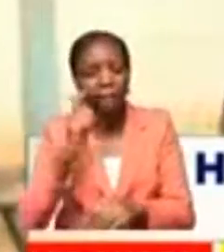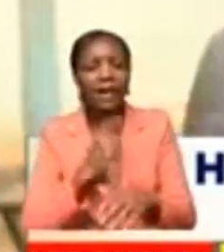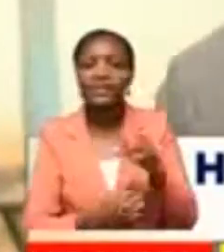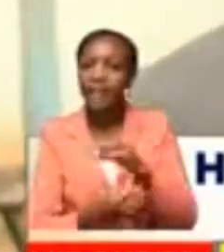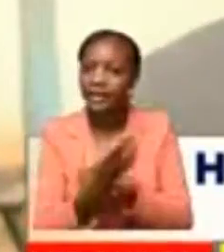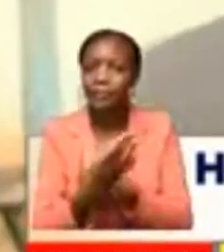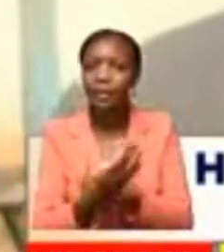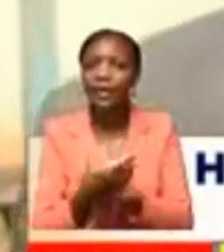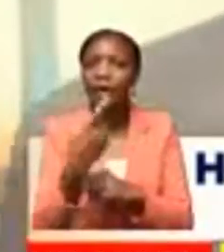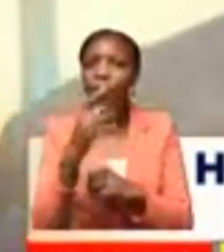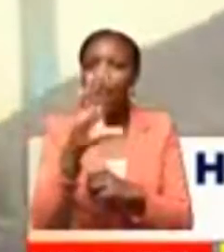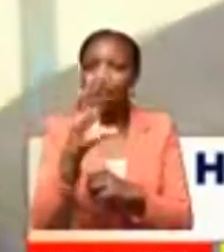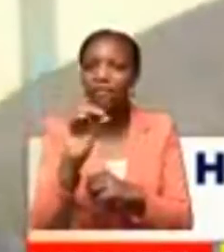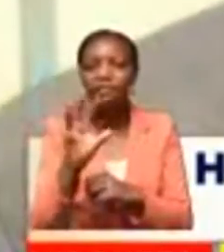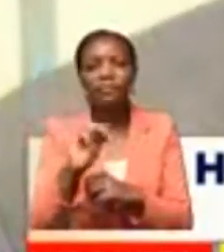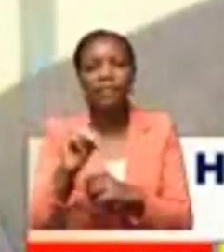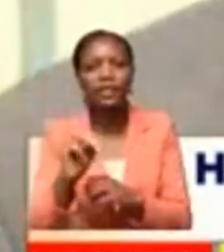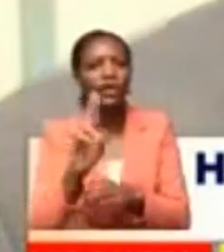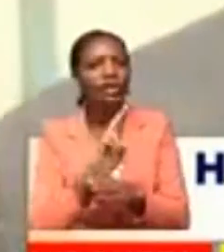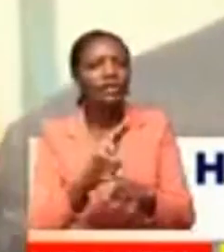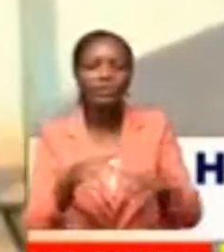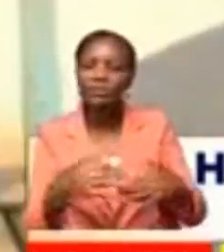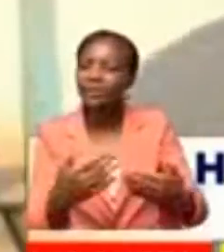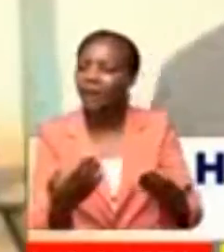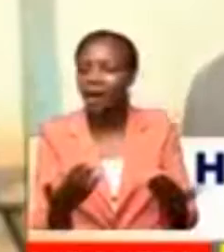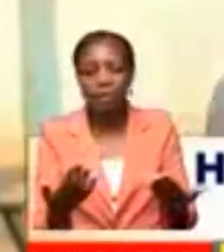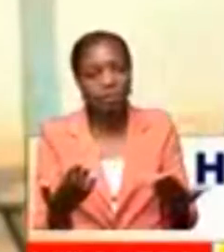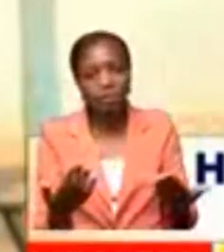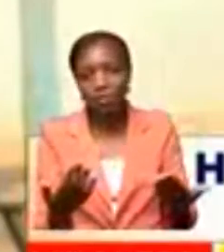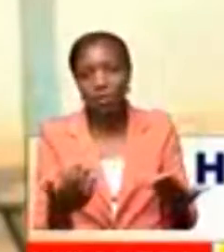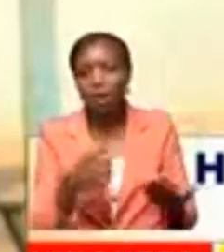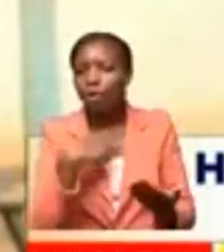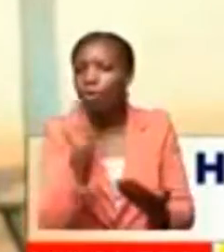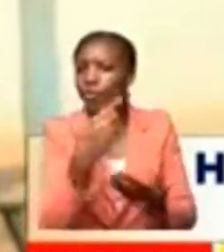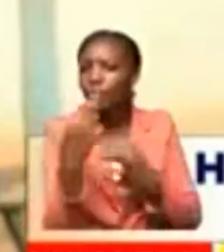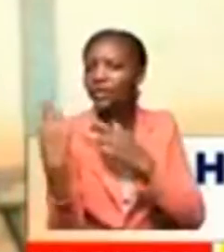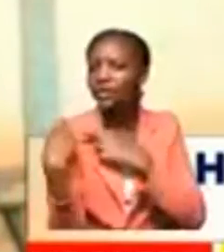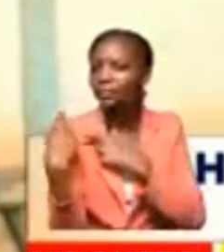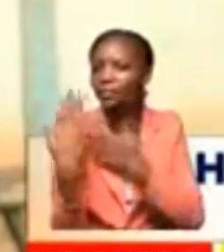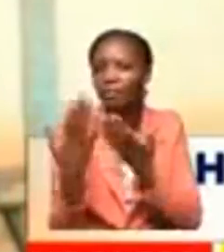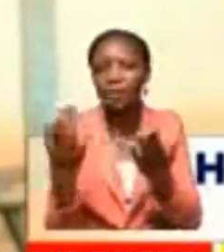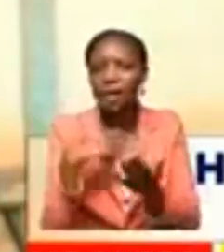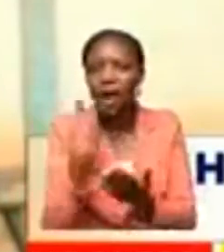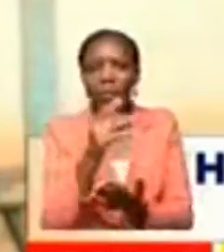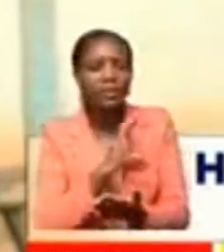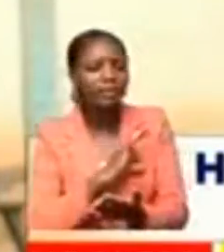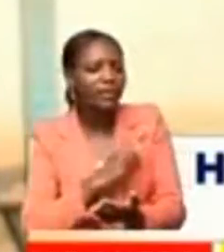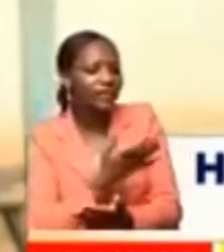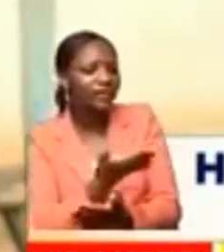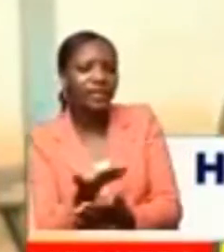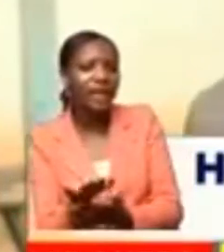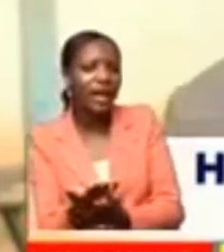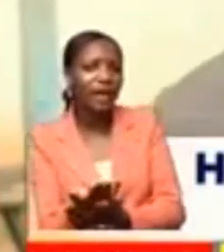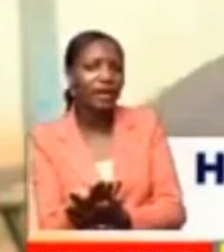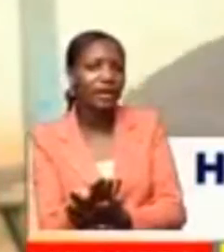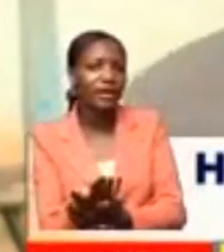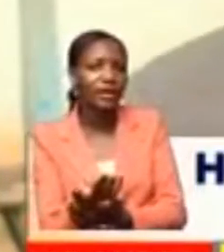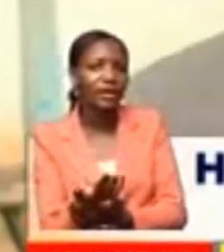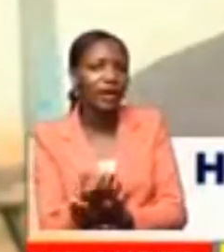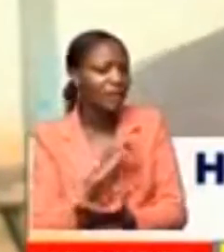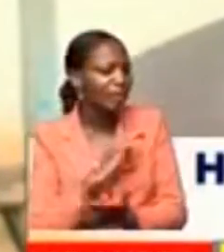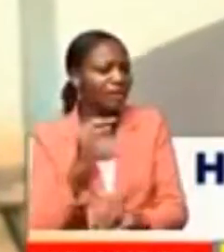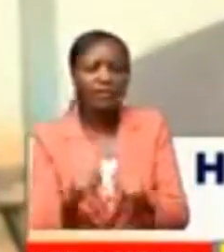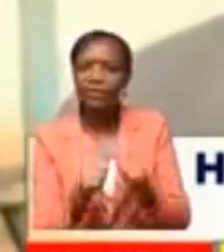150 million ambazo wametenga kupambana na virusi vya corona ni nani, ambazo wameakisa nini ambaye imeletwa, kama